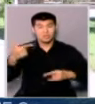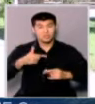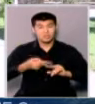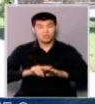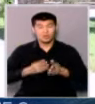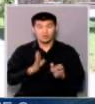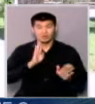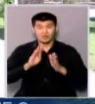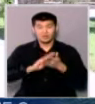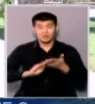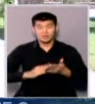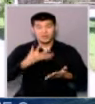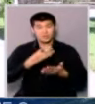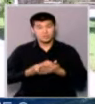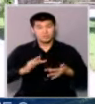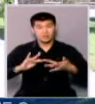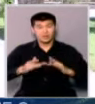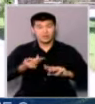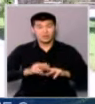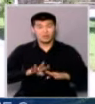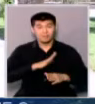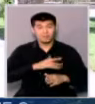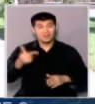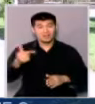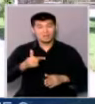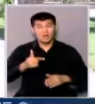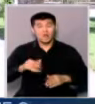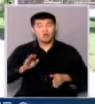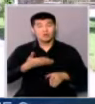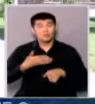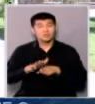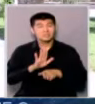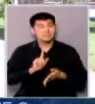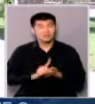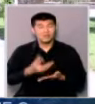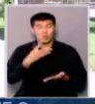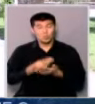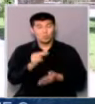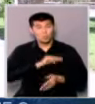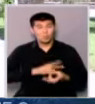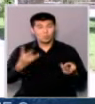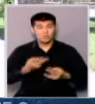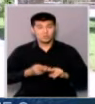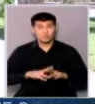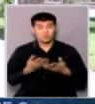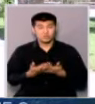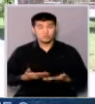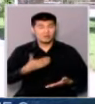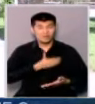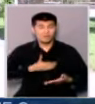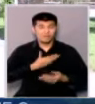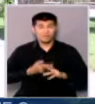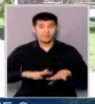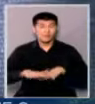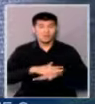и опубликовал это на своей странице Facebook. «Атырау Жарык» не ведет должным образом свою работу, что вызывает недовольство